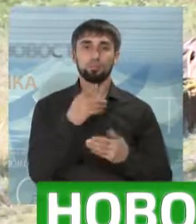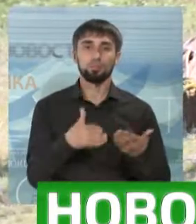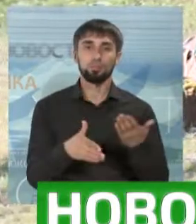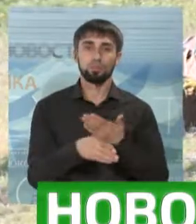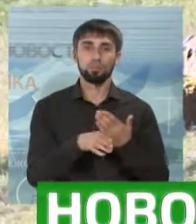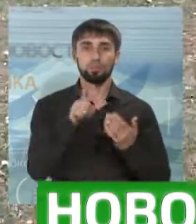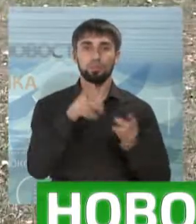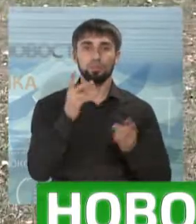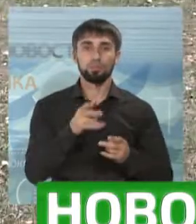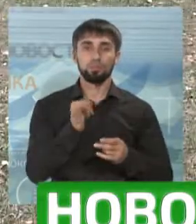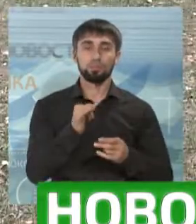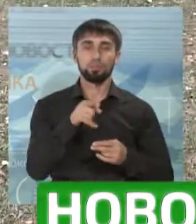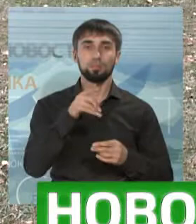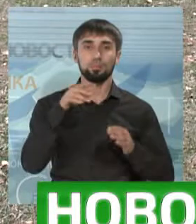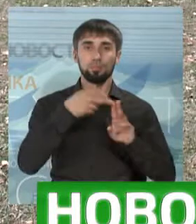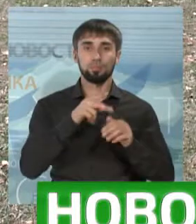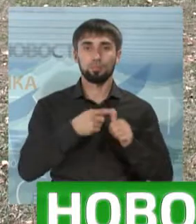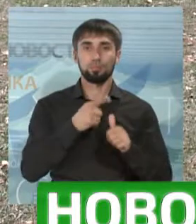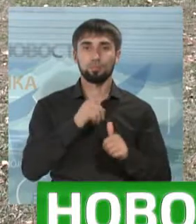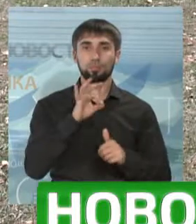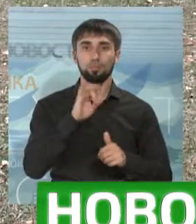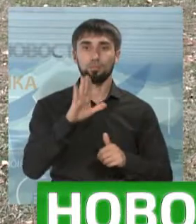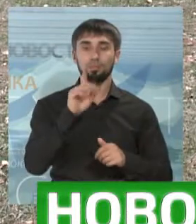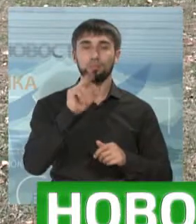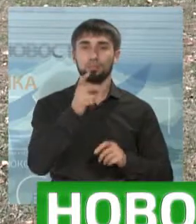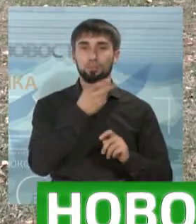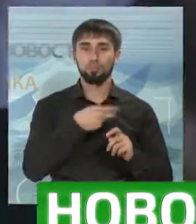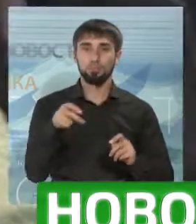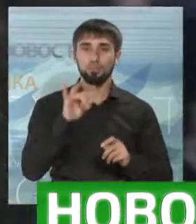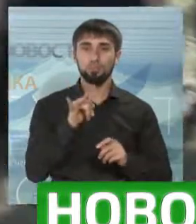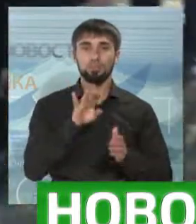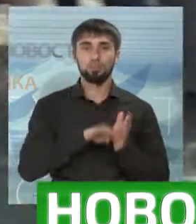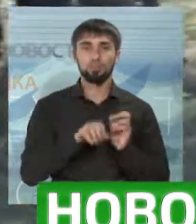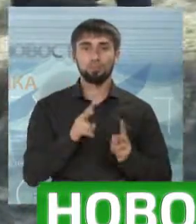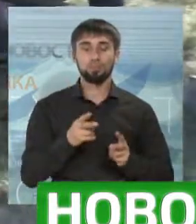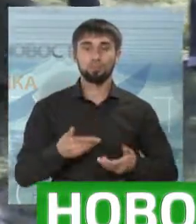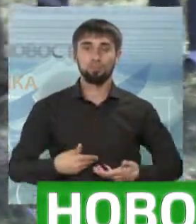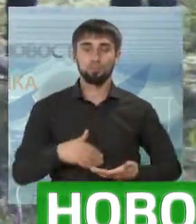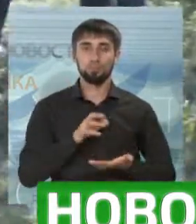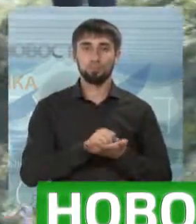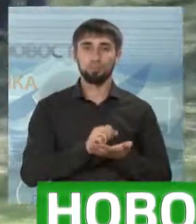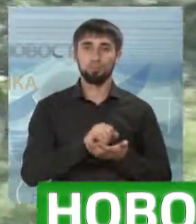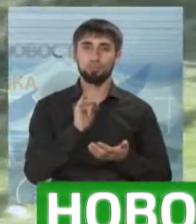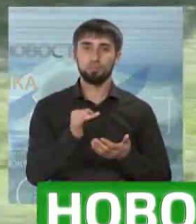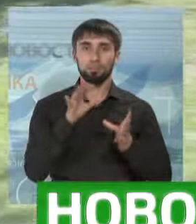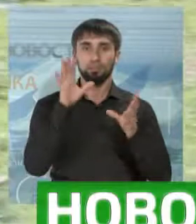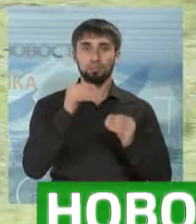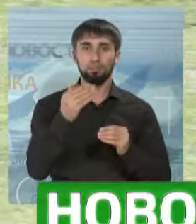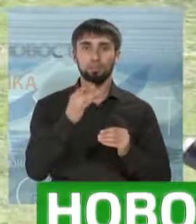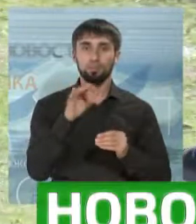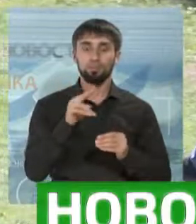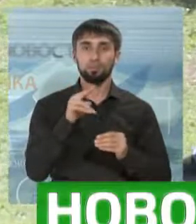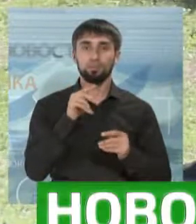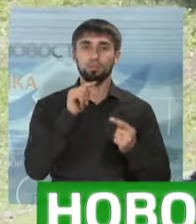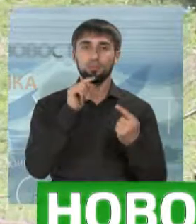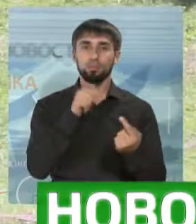перейти воображаемый обрыв. Лагерь согласия помогает ребятам развить основы безопасности жизнедеятельности и уберечься от всякого рода